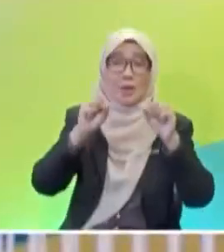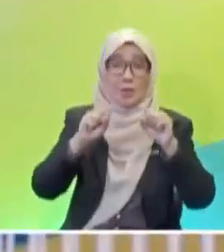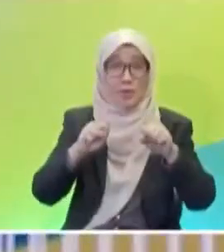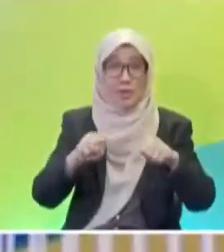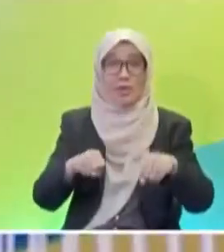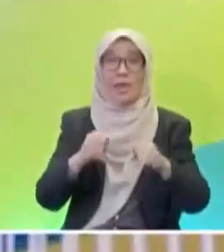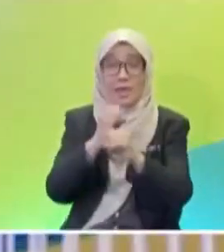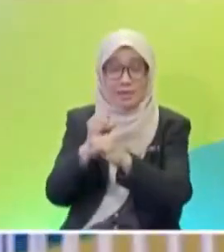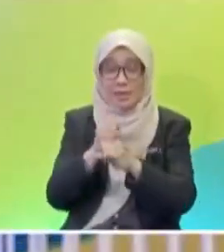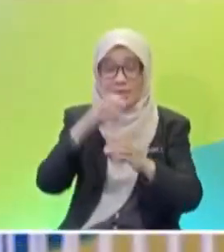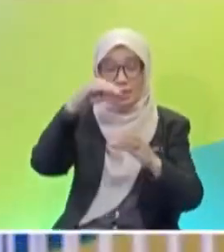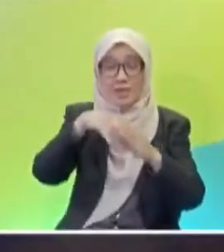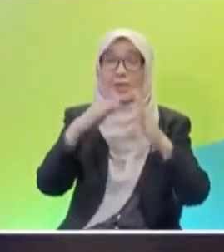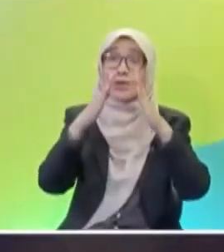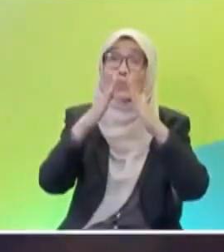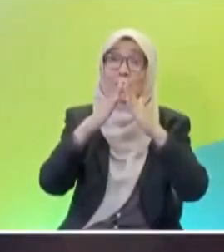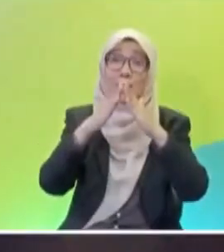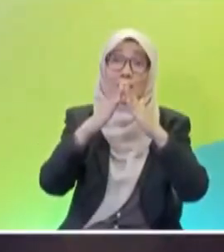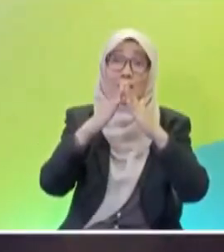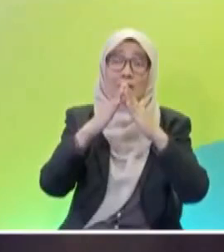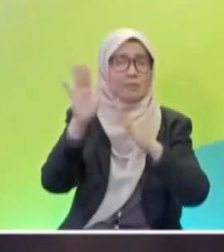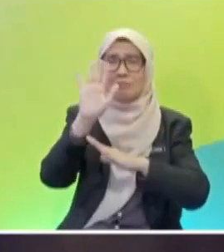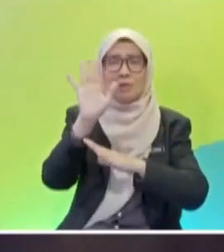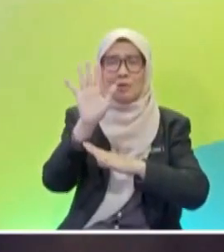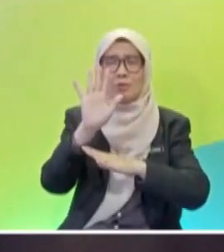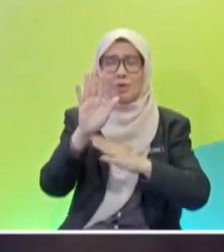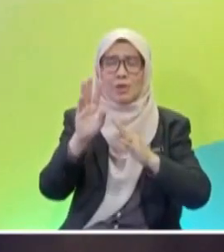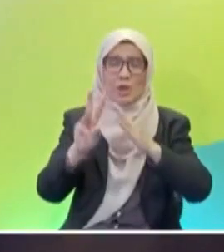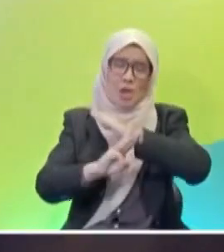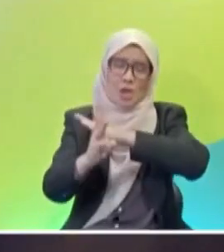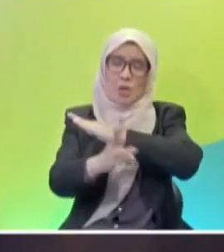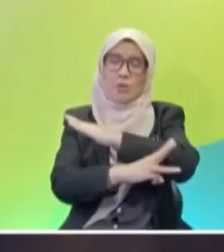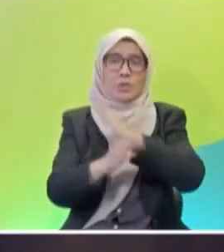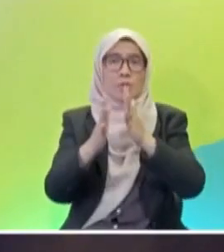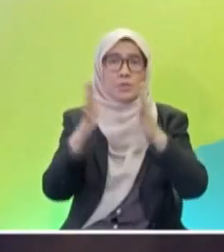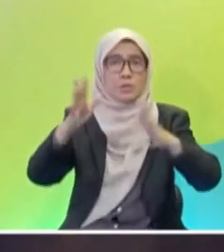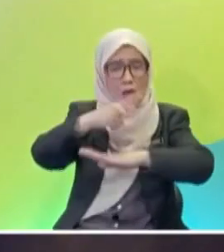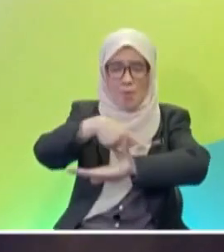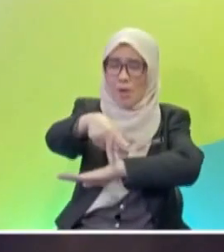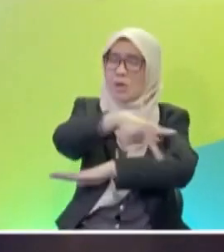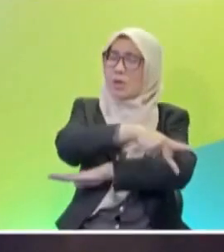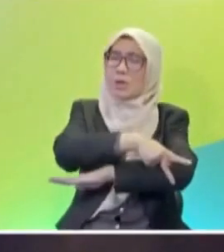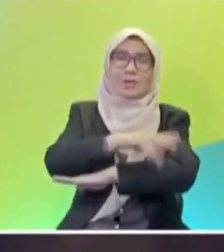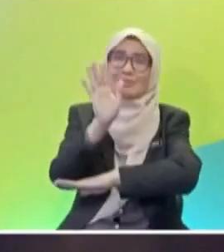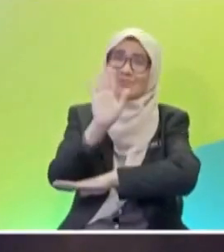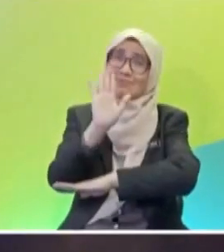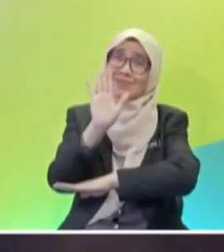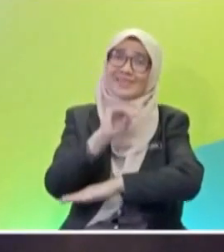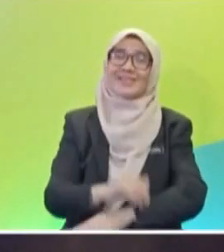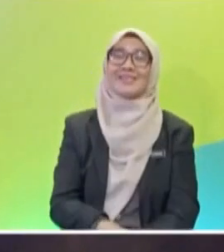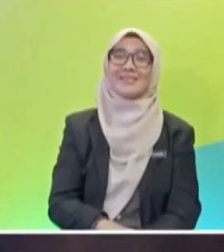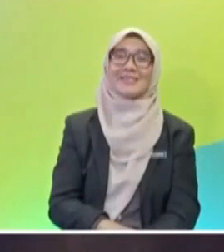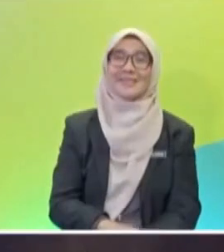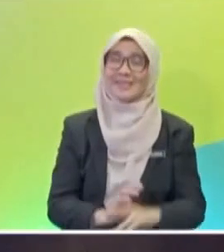dipelali di dalam kawasan rumah saja tak perlu kosan ya besar sidikkan makan minum dan tempat tinggal oke yang